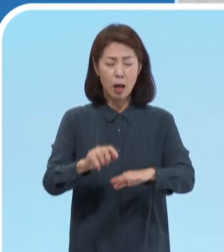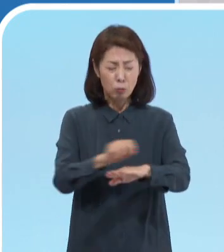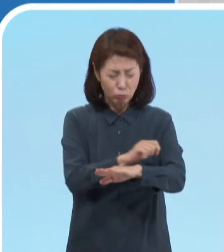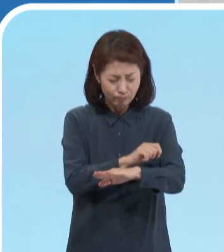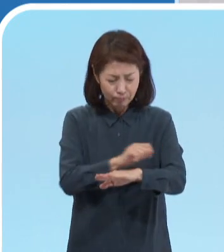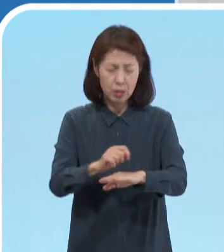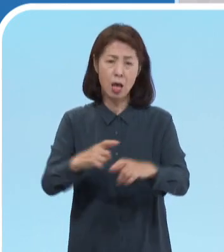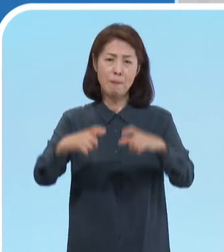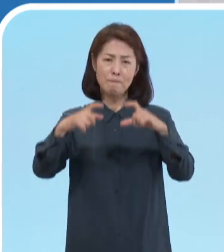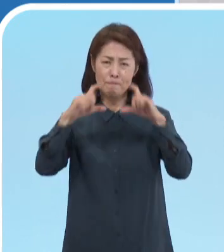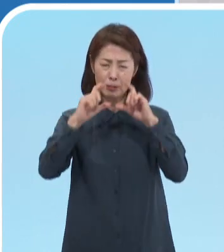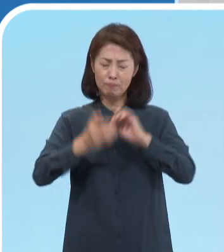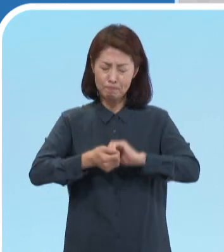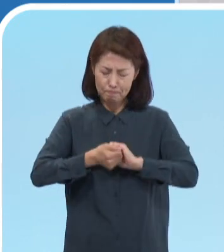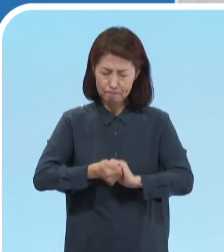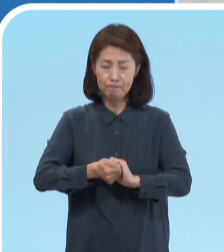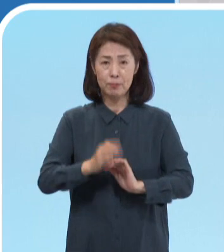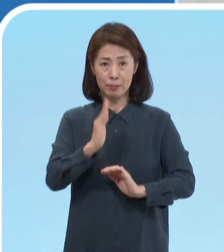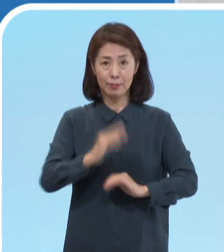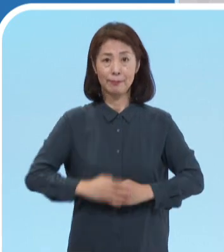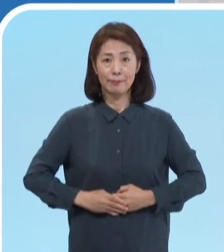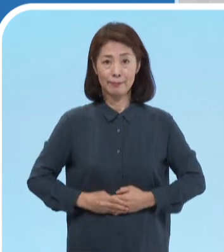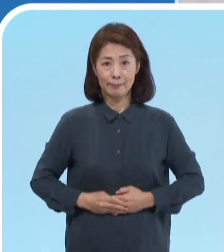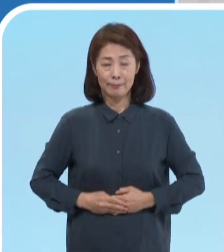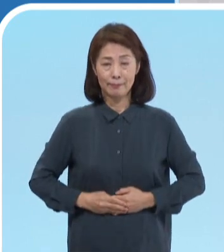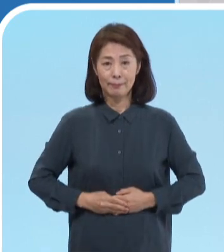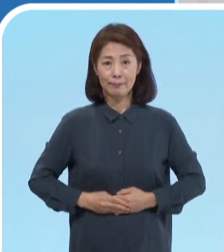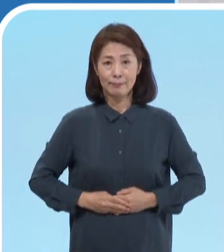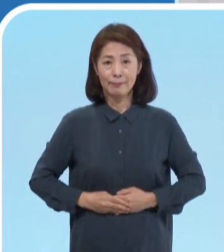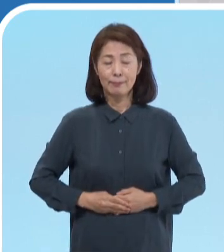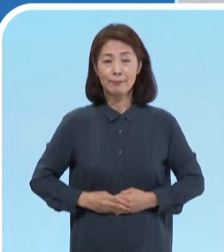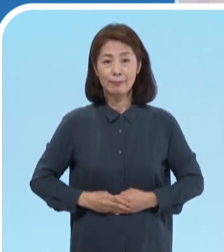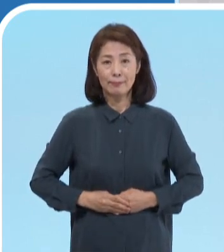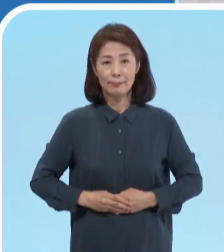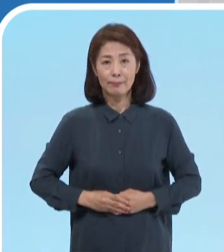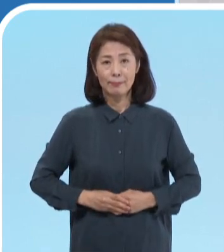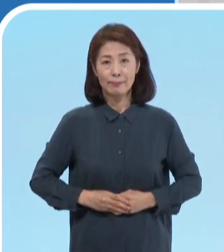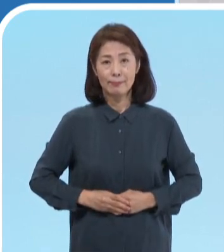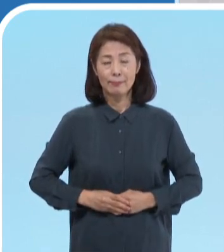特にマスクの着用を徹底してください。